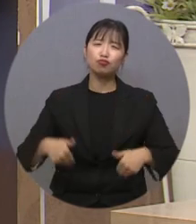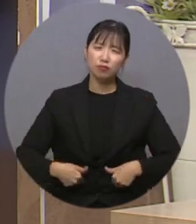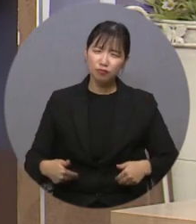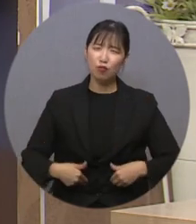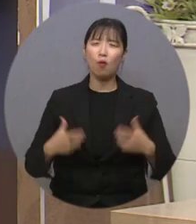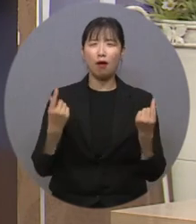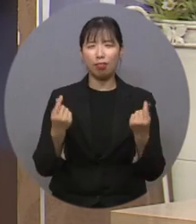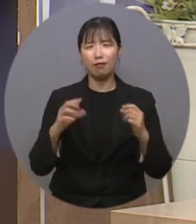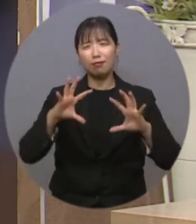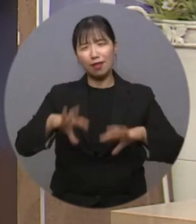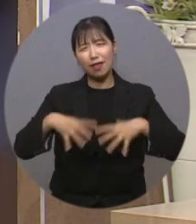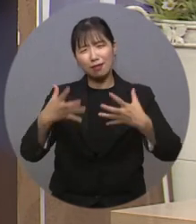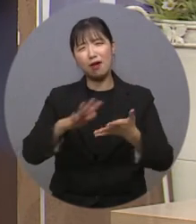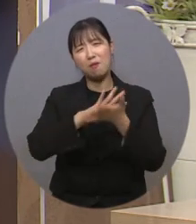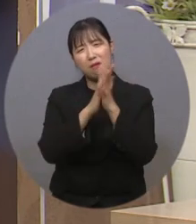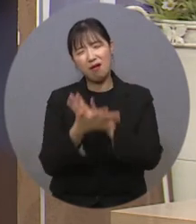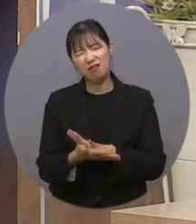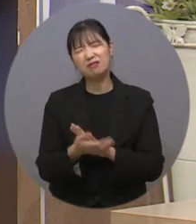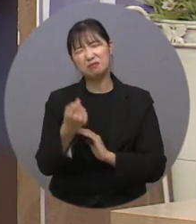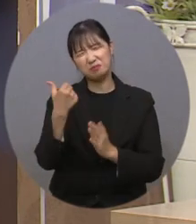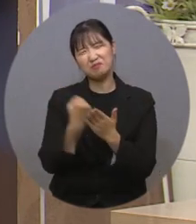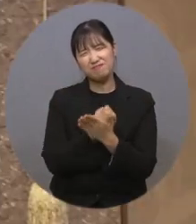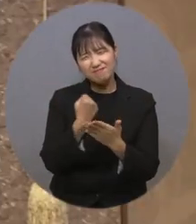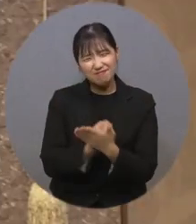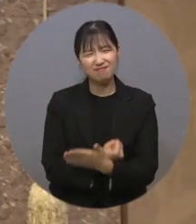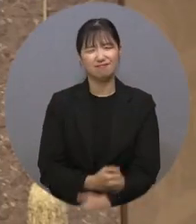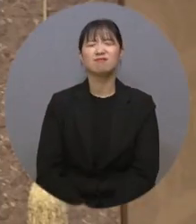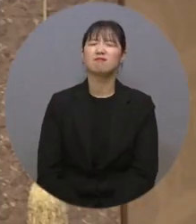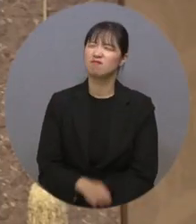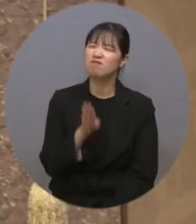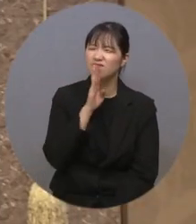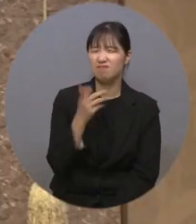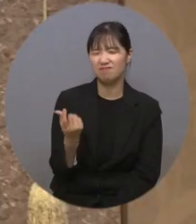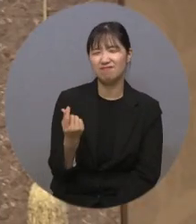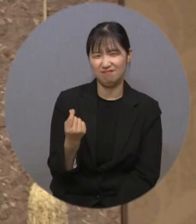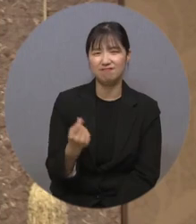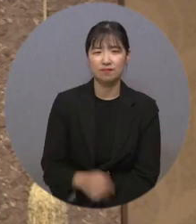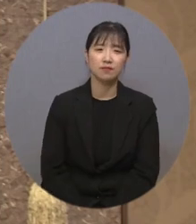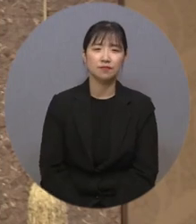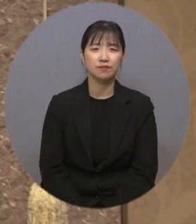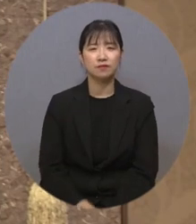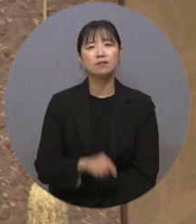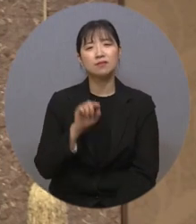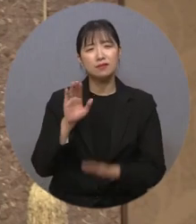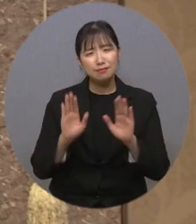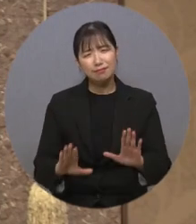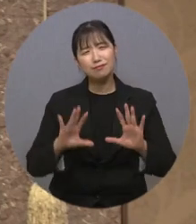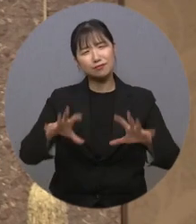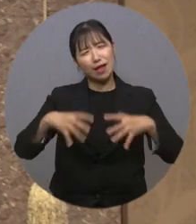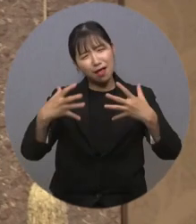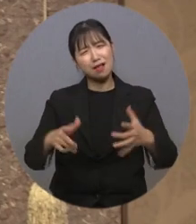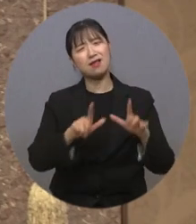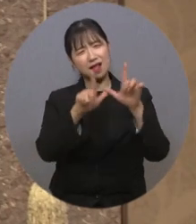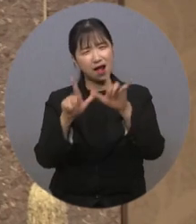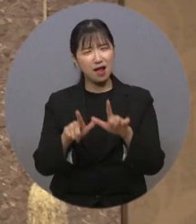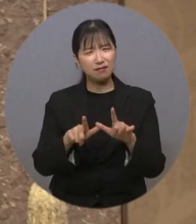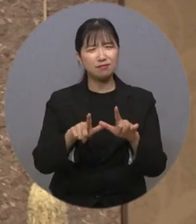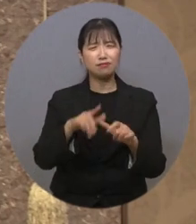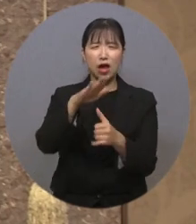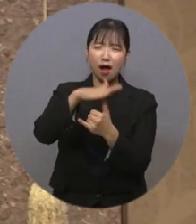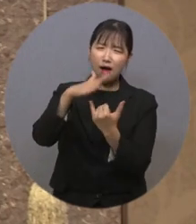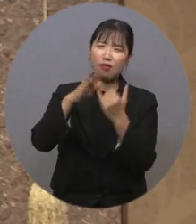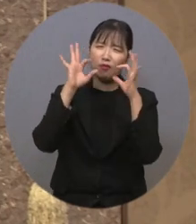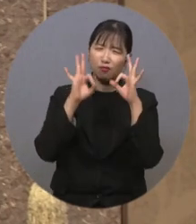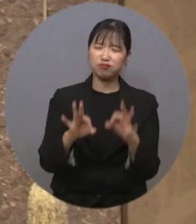됐구나. 네. 한편으로 좀 씁쓸하기도 하네요. 네. 안타깝죠. 네. 그런 세상에 살고 있는 아이들이 어떻게 보면 좀